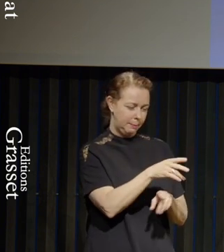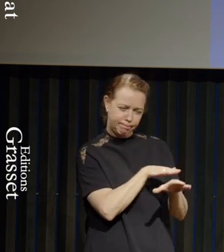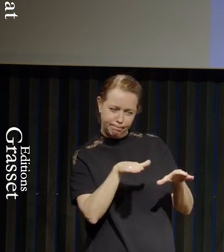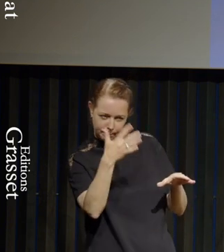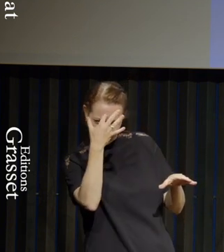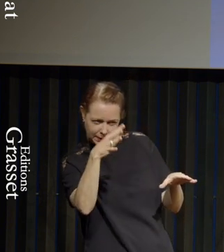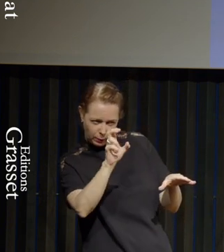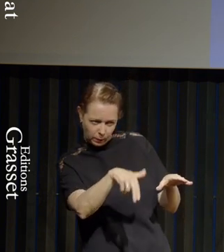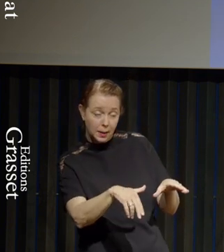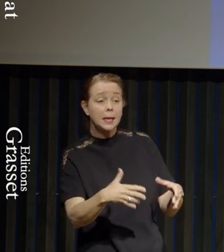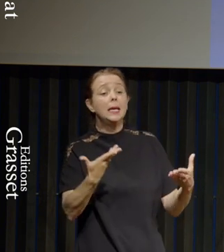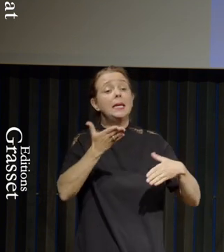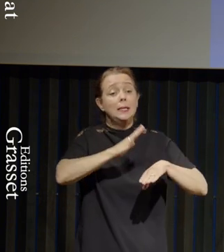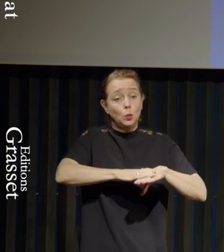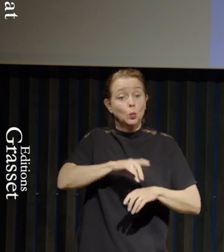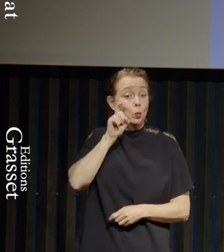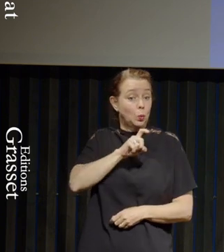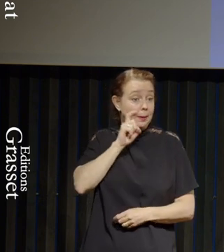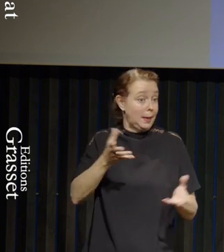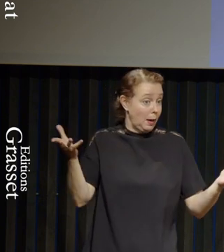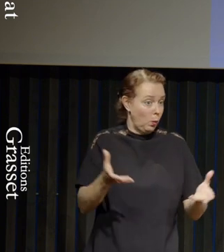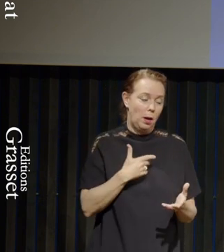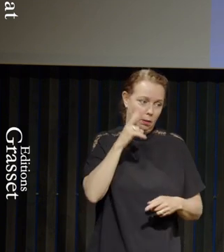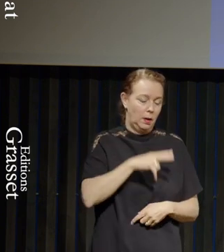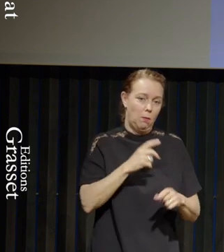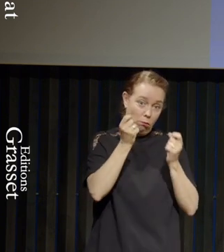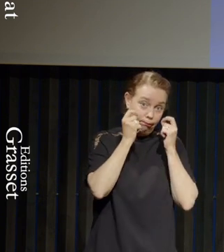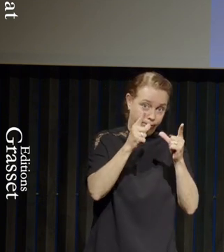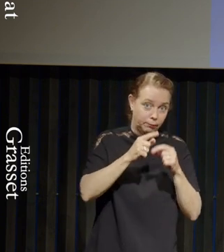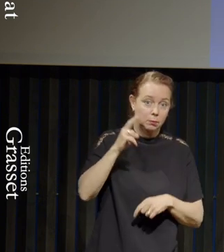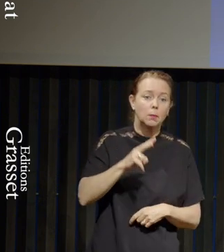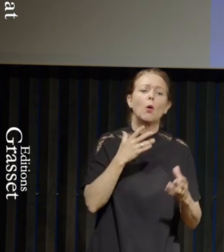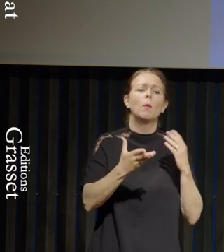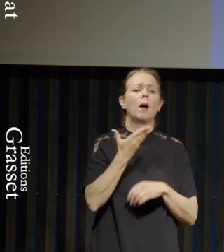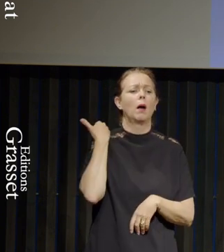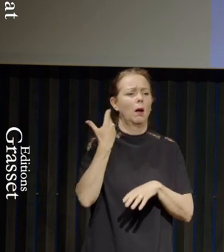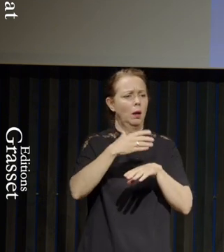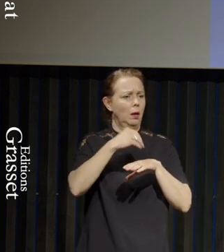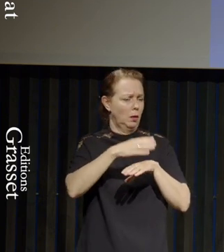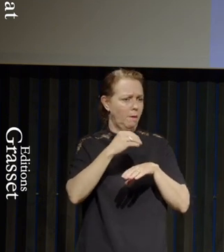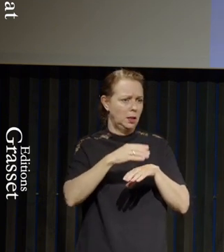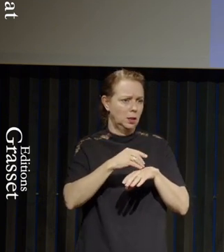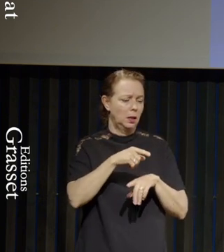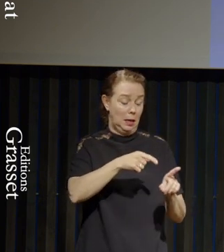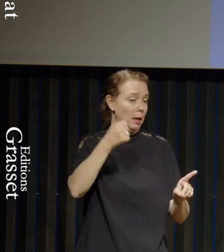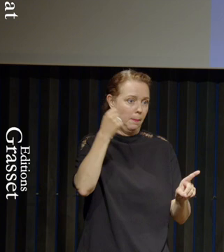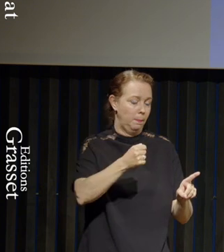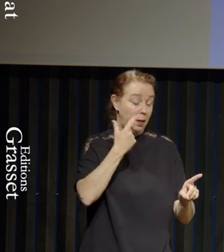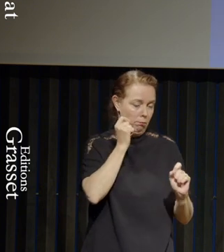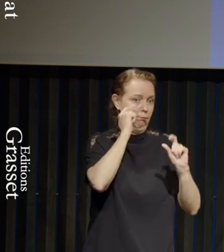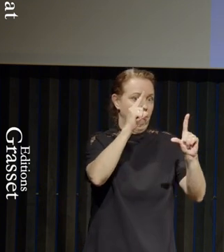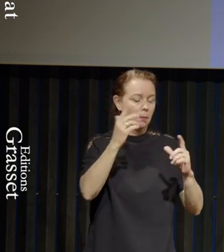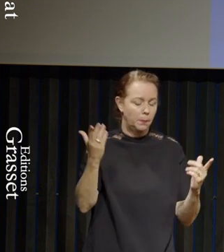qu'est-ce qu'on constate? Et là, c'est encore plus étonnant que les travaux d'épidémiologie des Suédois. C'est que